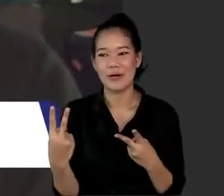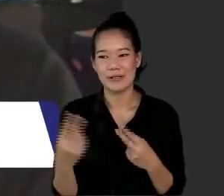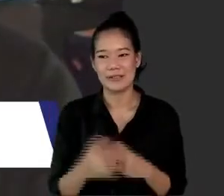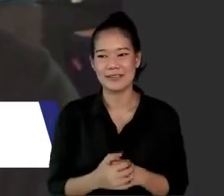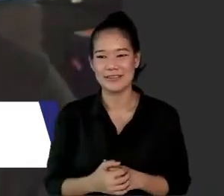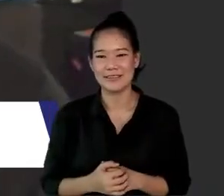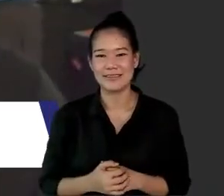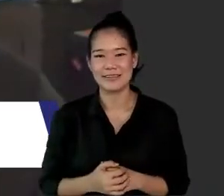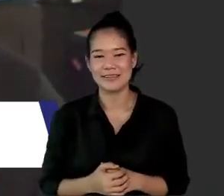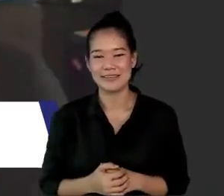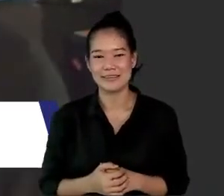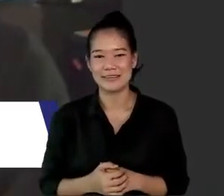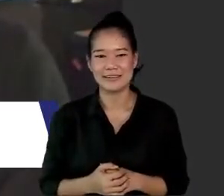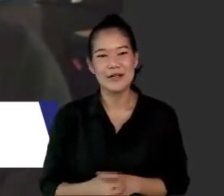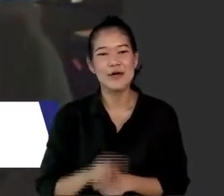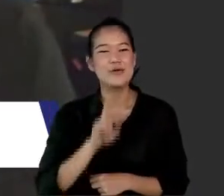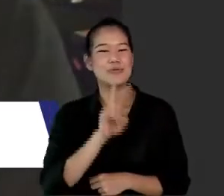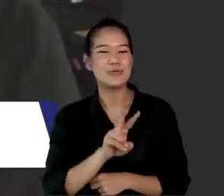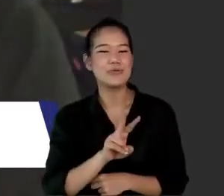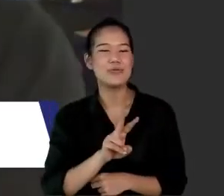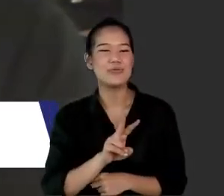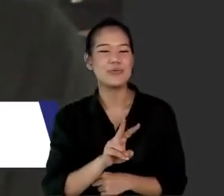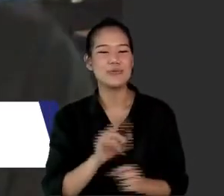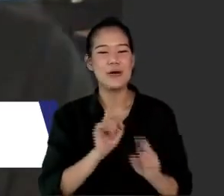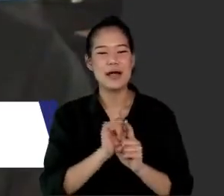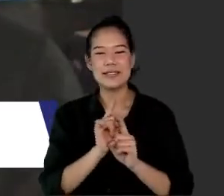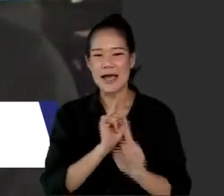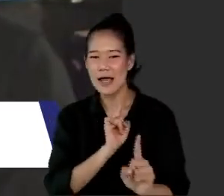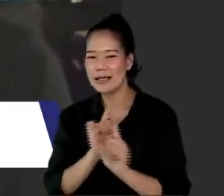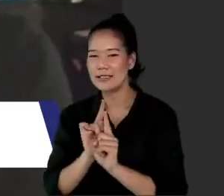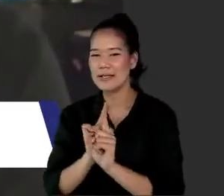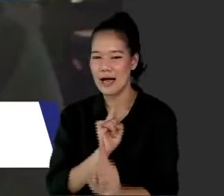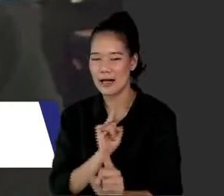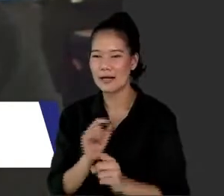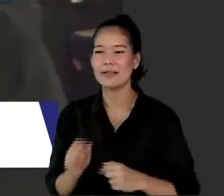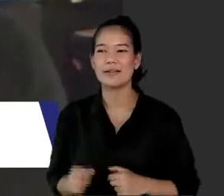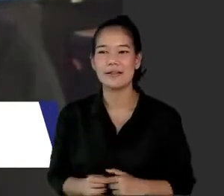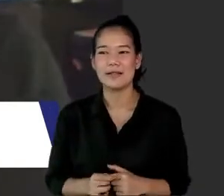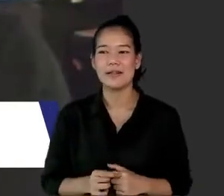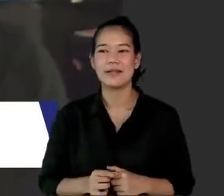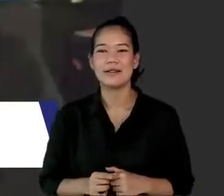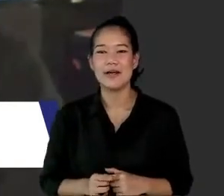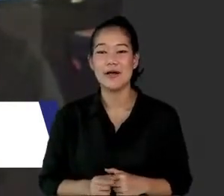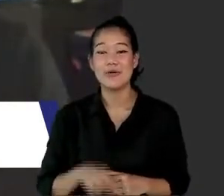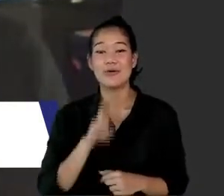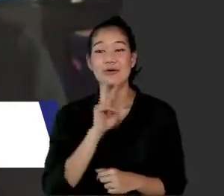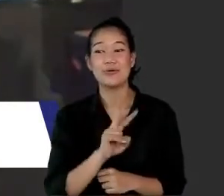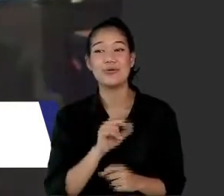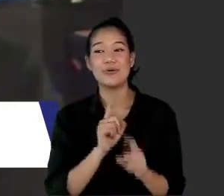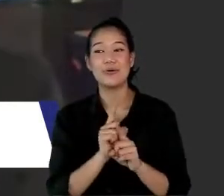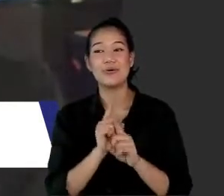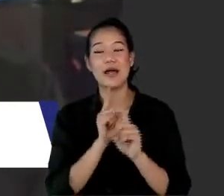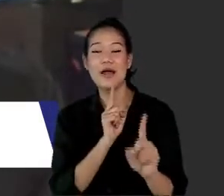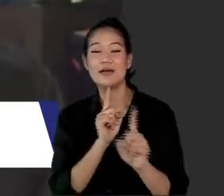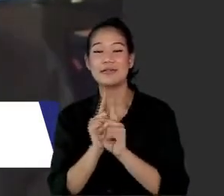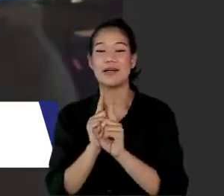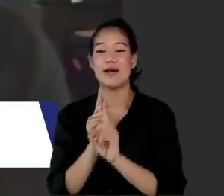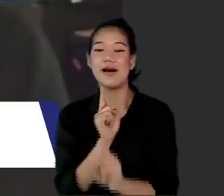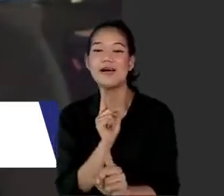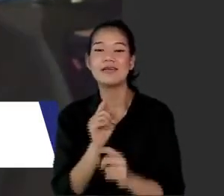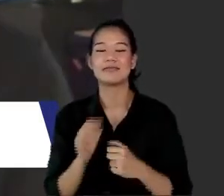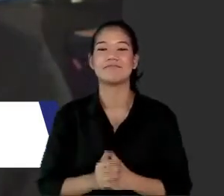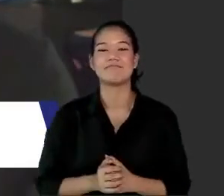ya. Dua menjaga jarak. Dua menjaga